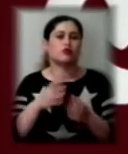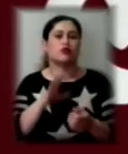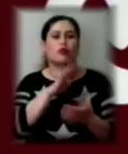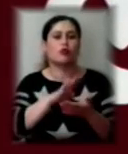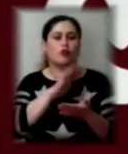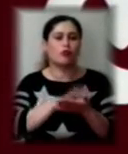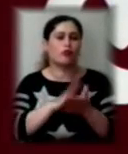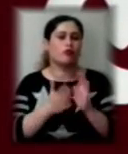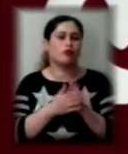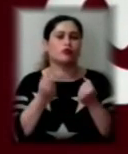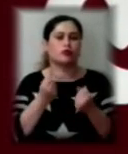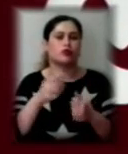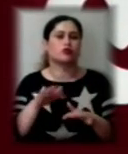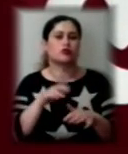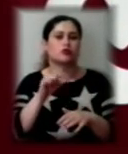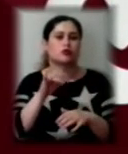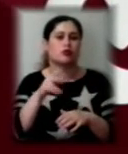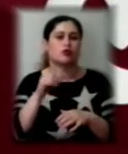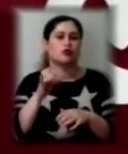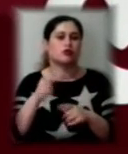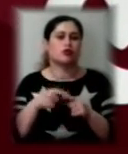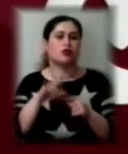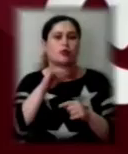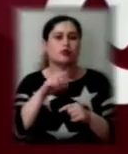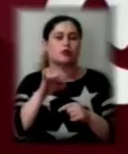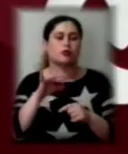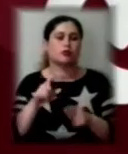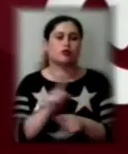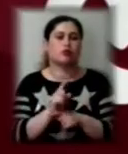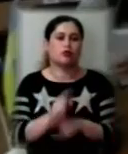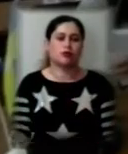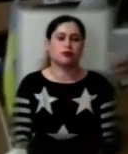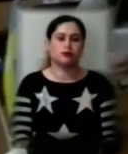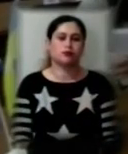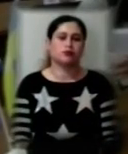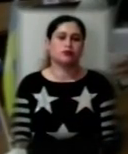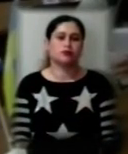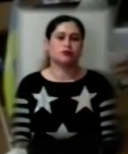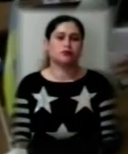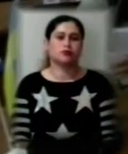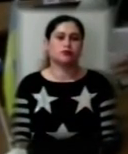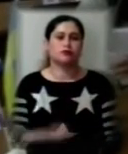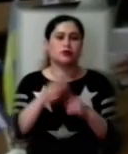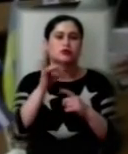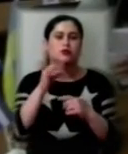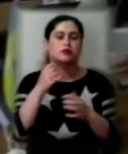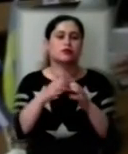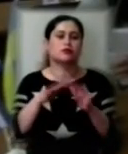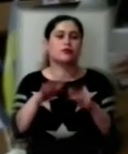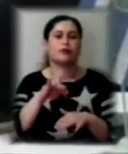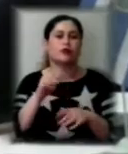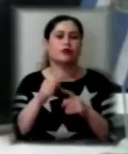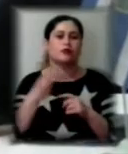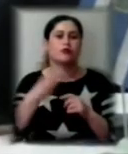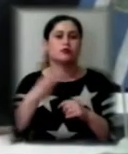закладі в наявності умови для дотримання діючих санітарних гігієнічних та протиепідемічних норм. На сесії Херсонської міської ради 22